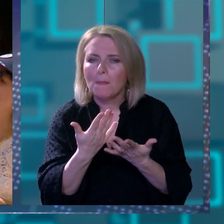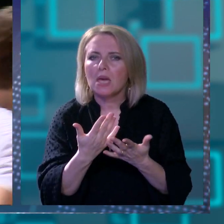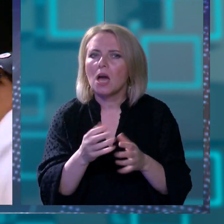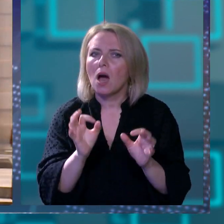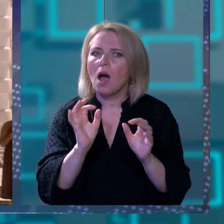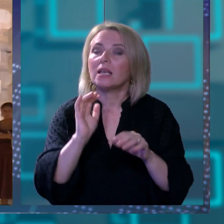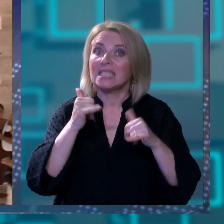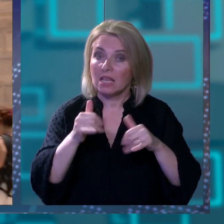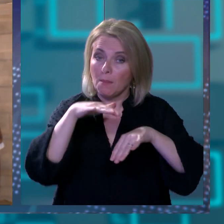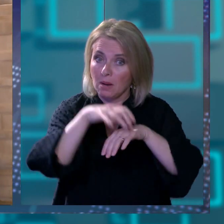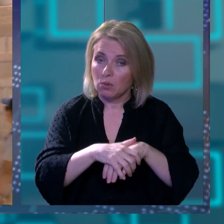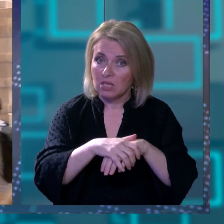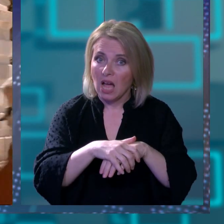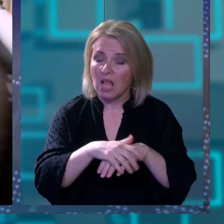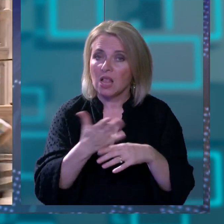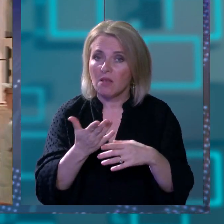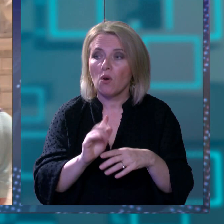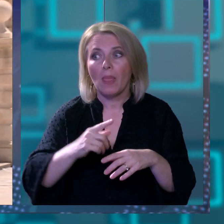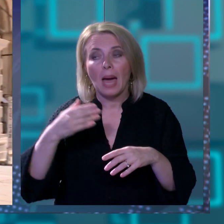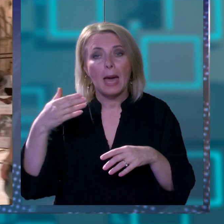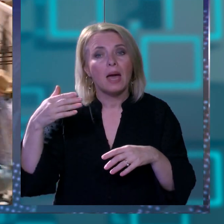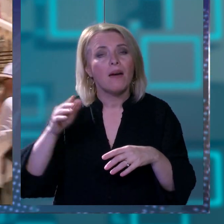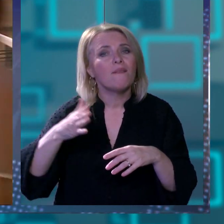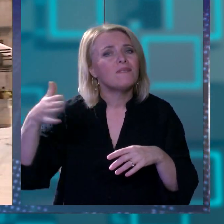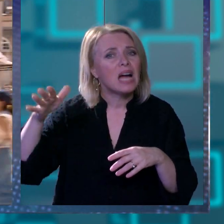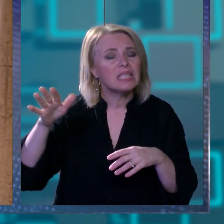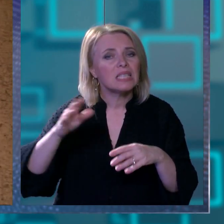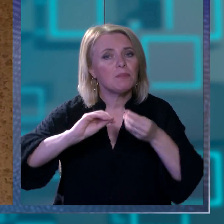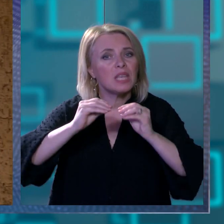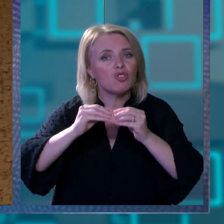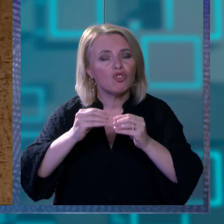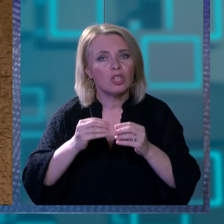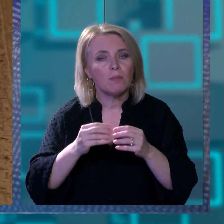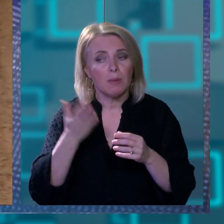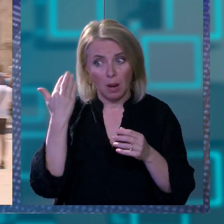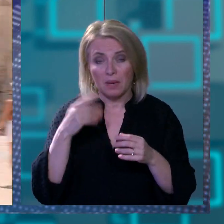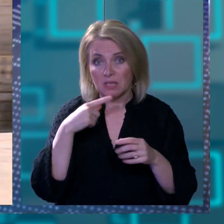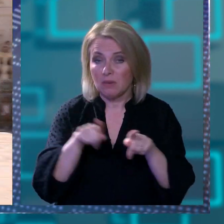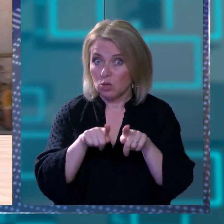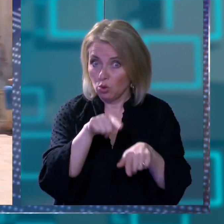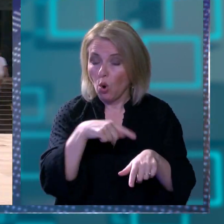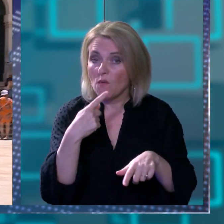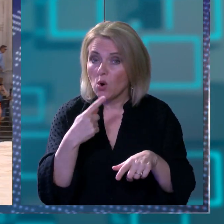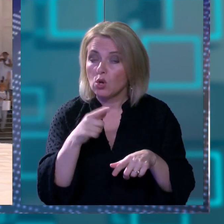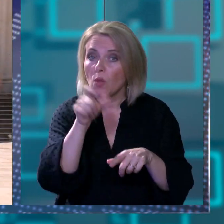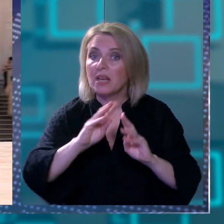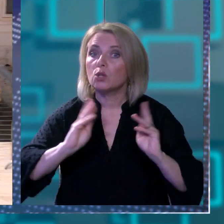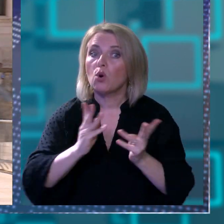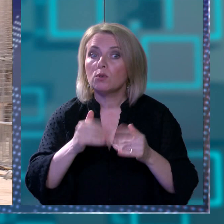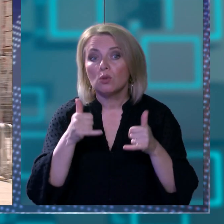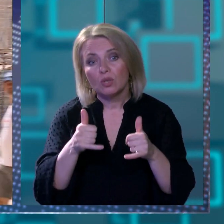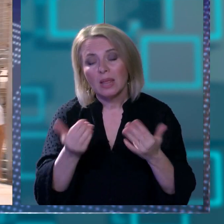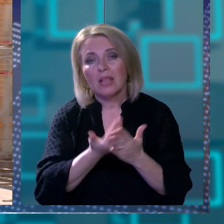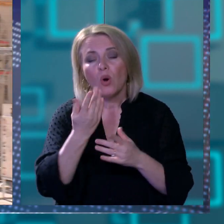vrlo prepoznatljiv brend na stranim tržištima i to je ono što sam i malo prije govorio na skupštini, nešto što su trendovi